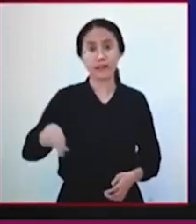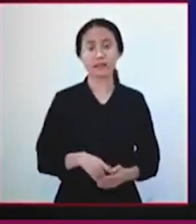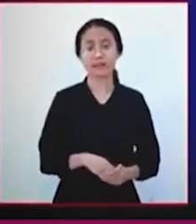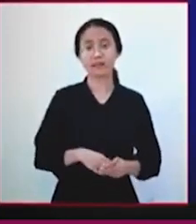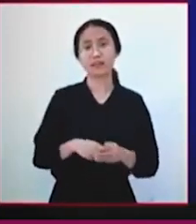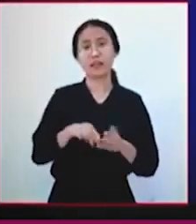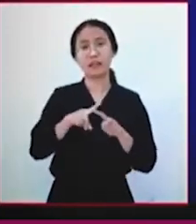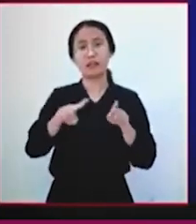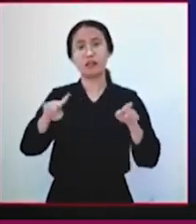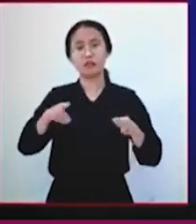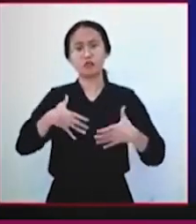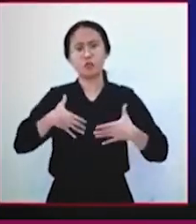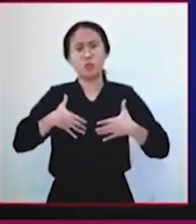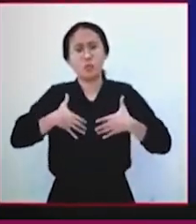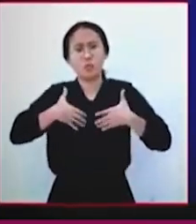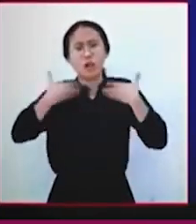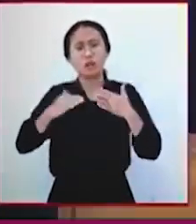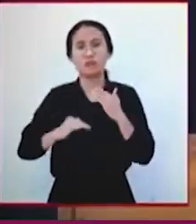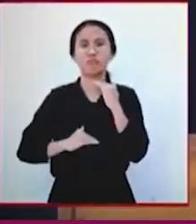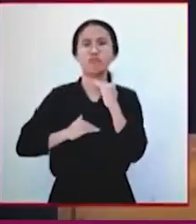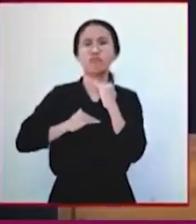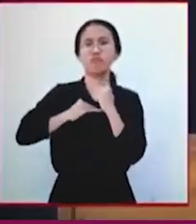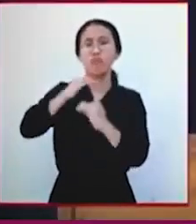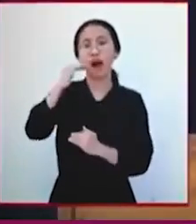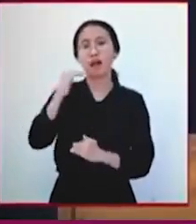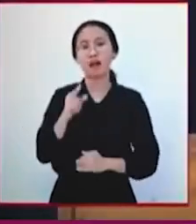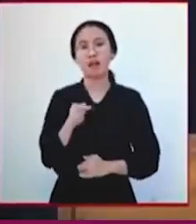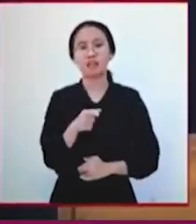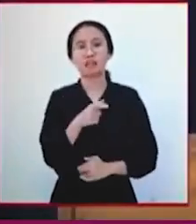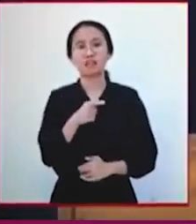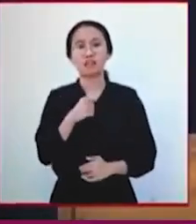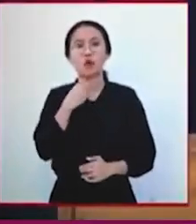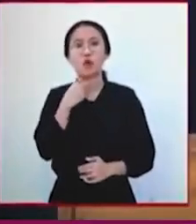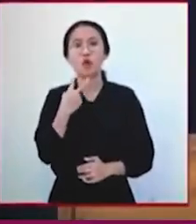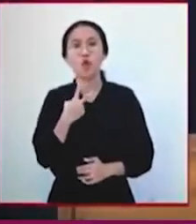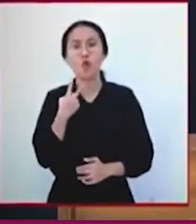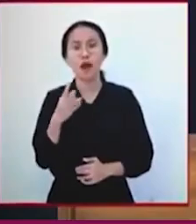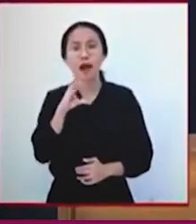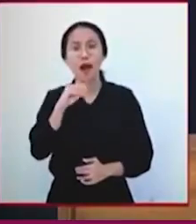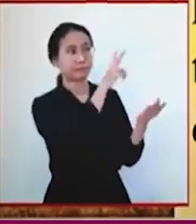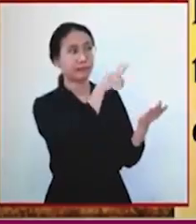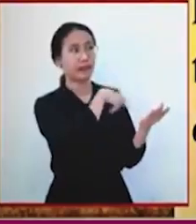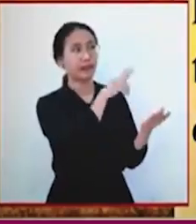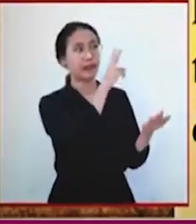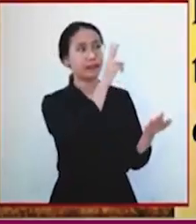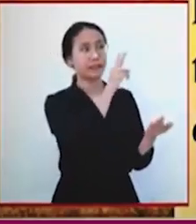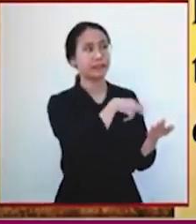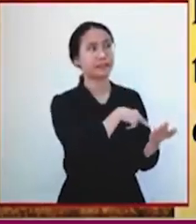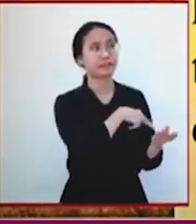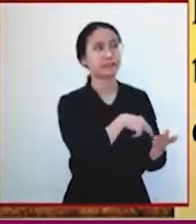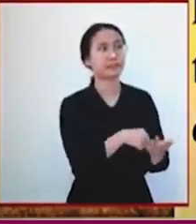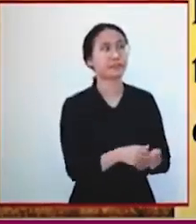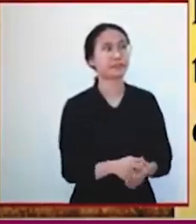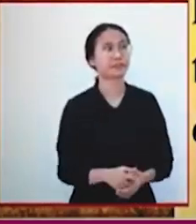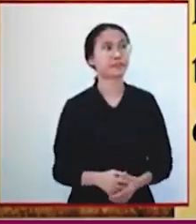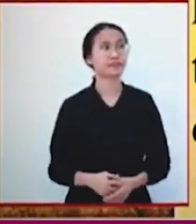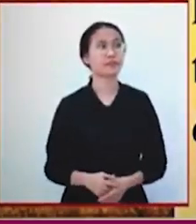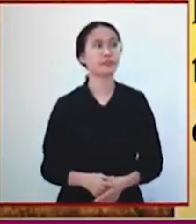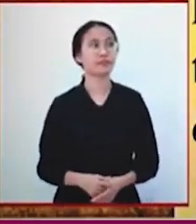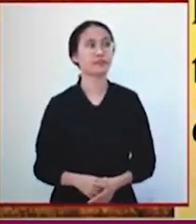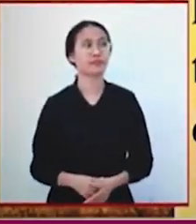ampuni Yunus menjadi marah lalu akhirnya dia mulai mengeluarkan kata-kata yang kurang ajar kepada Allah tetapi hal itu sangat